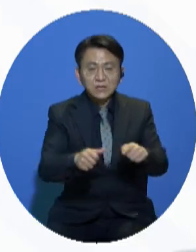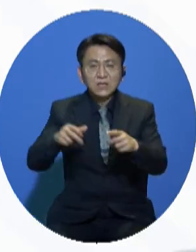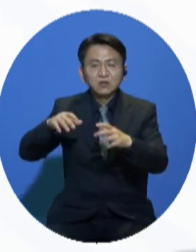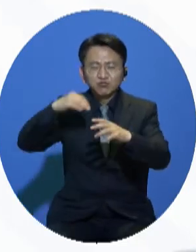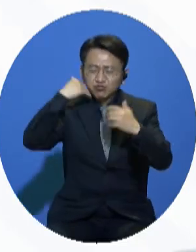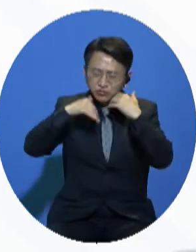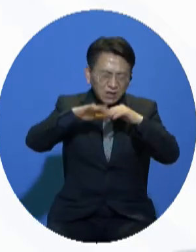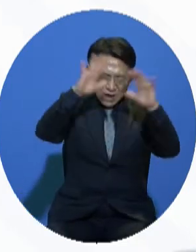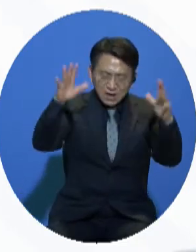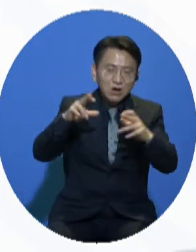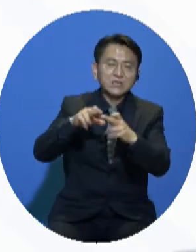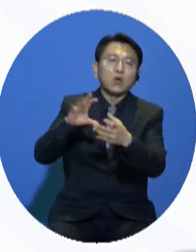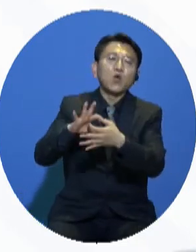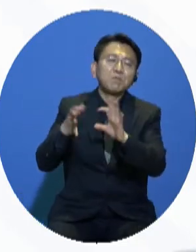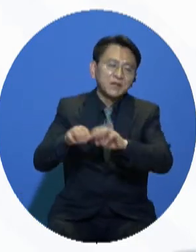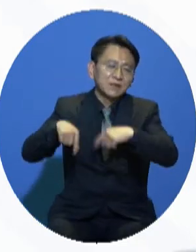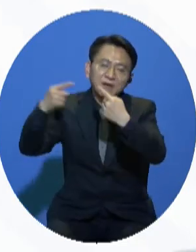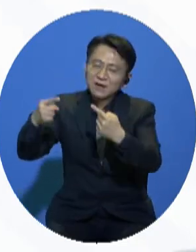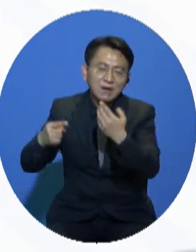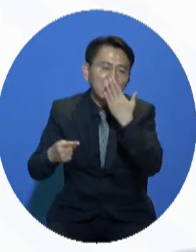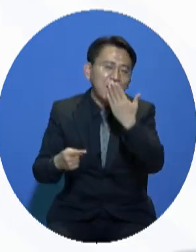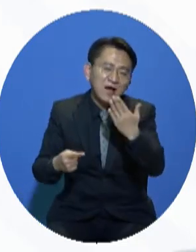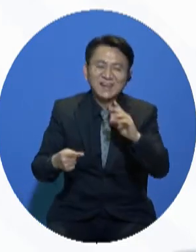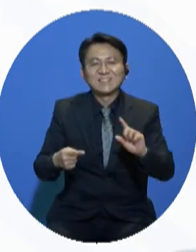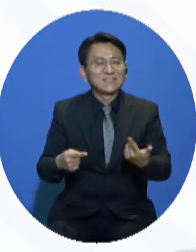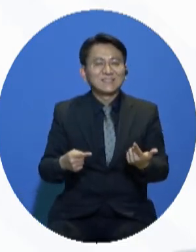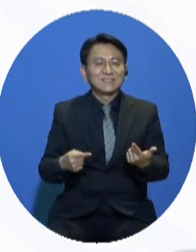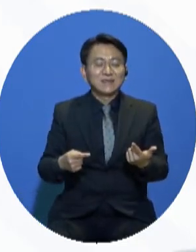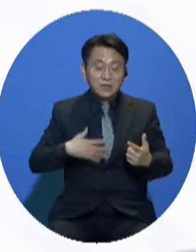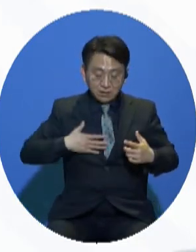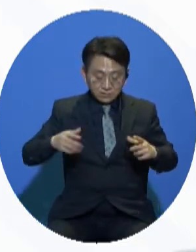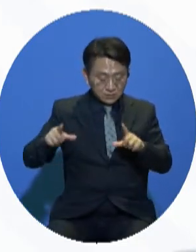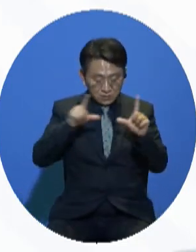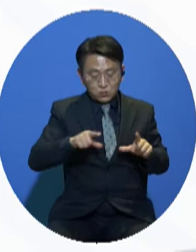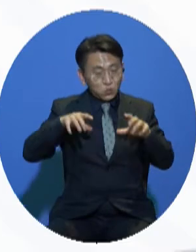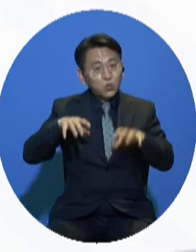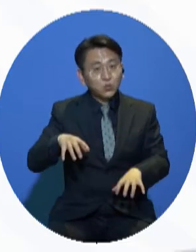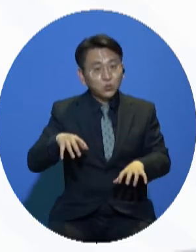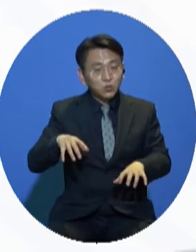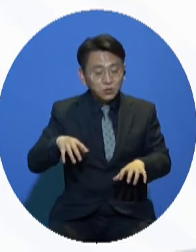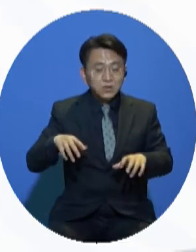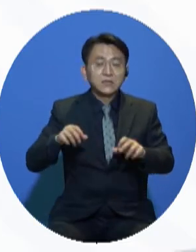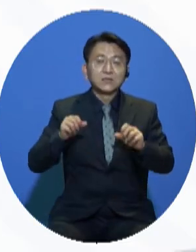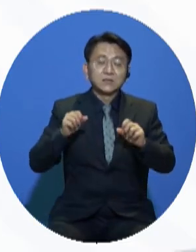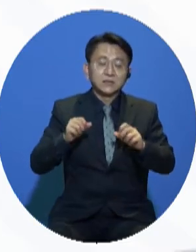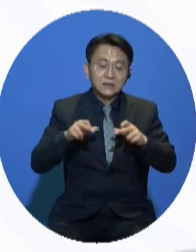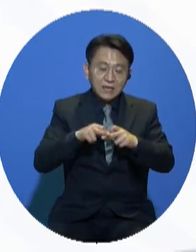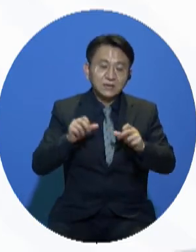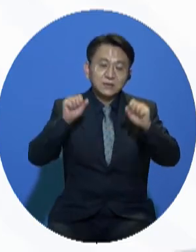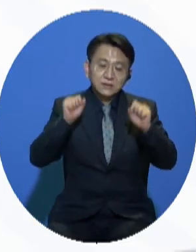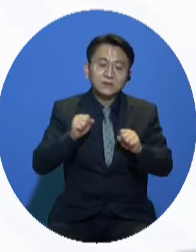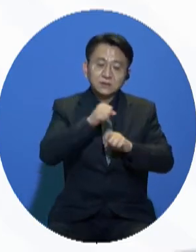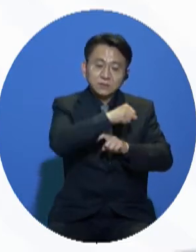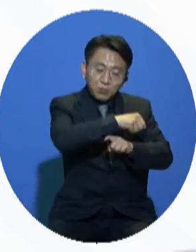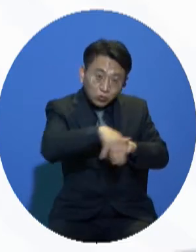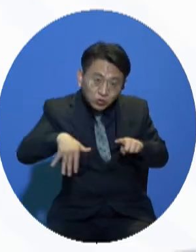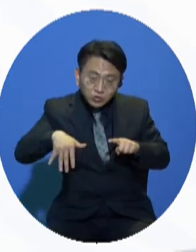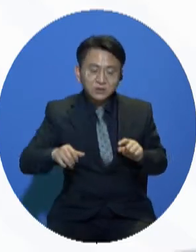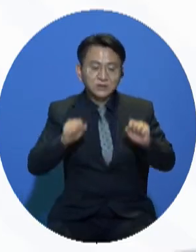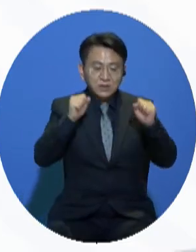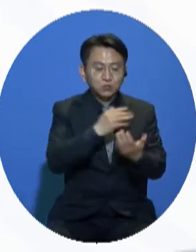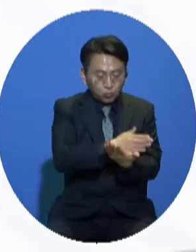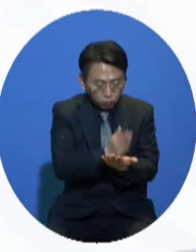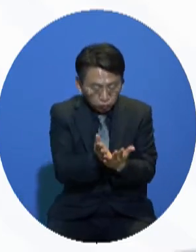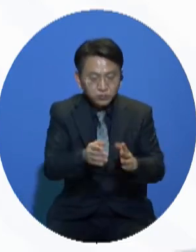수 있는 것은 아닙니다. 하지만 지역에서 또 자기가 살고 있는 곳에서도 체육에 스포츠에 참여를 할 수 있도록